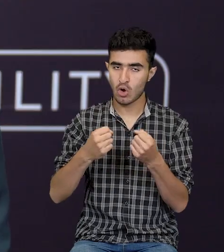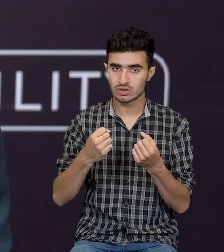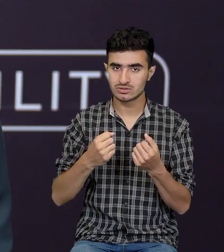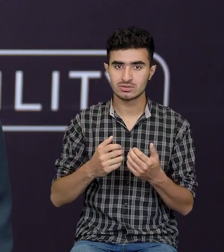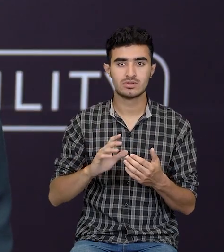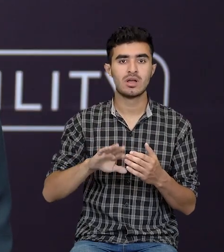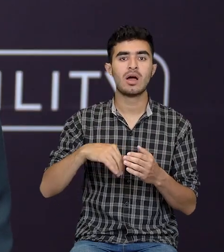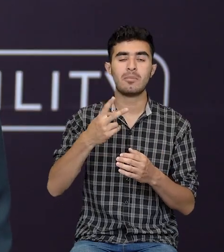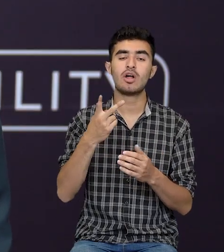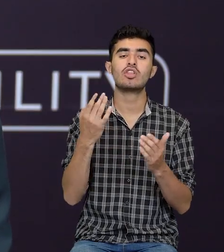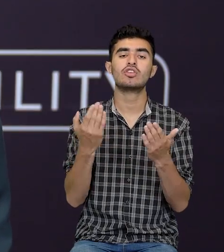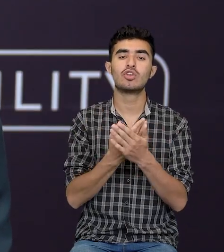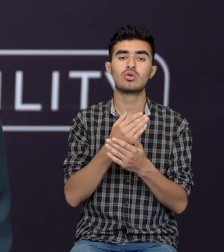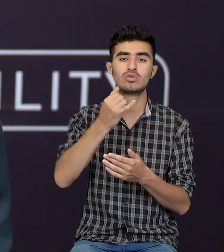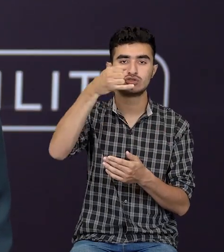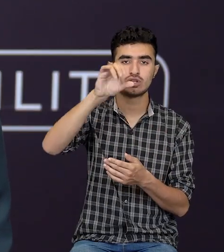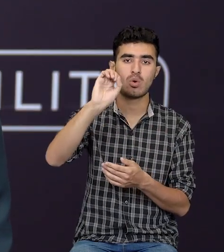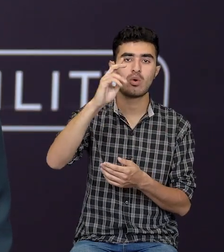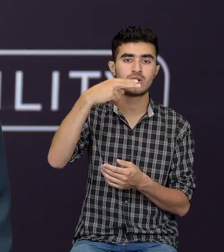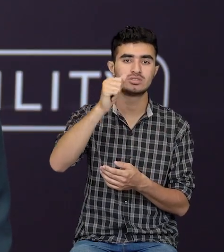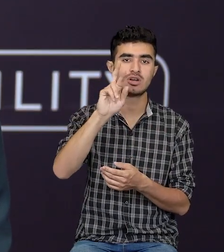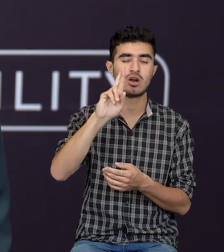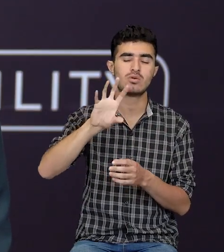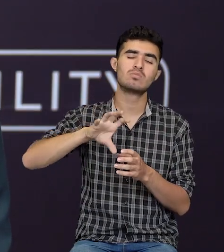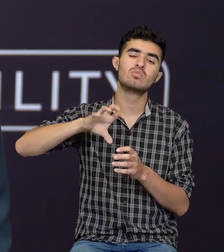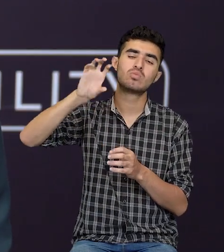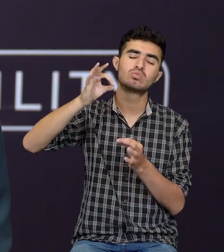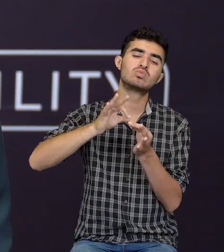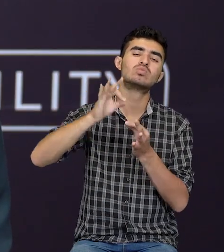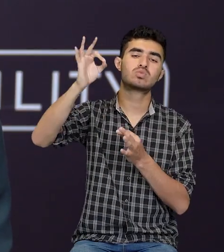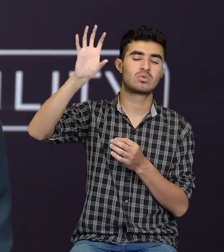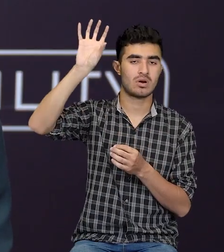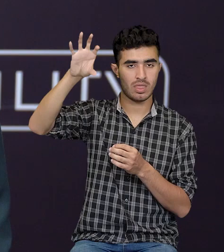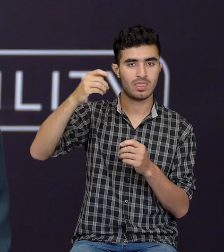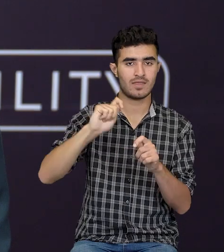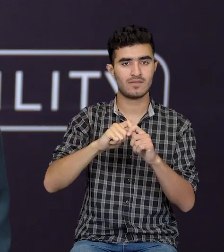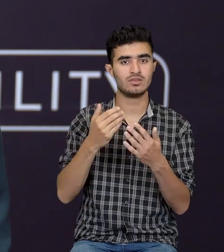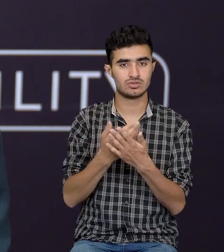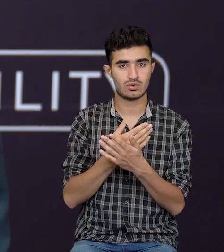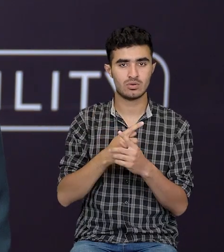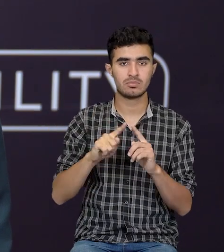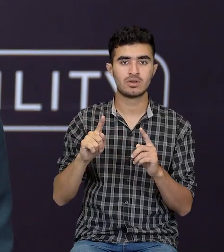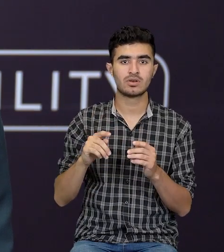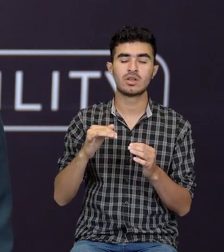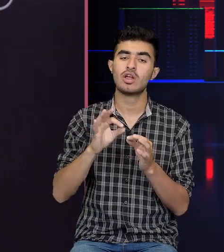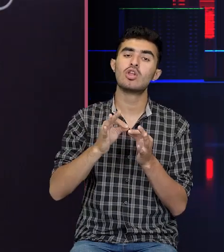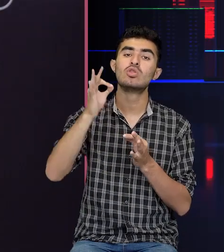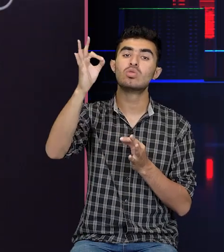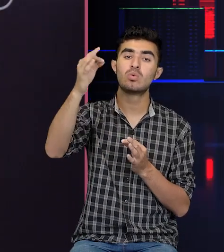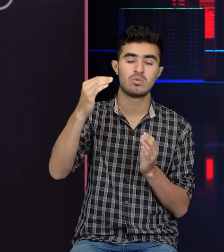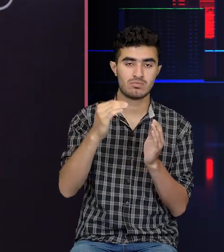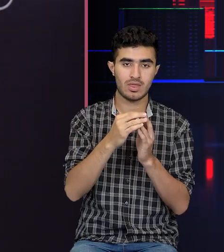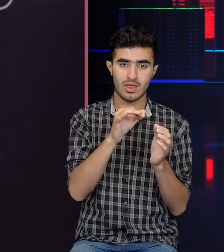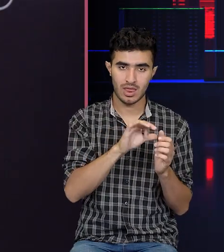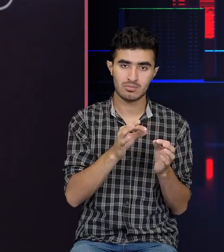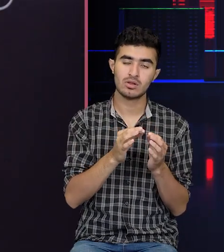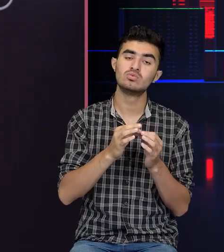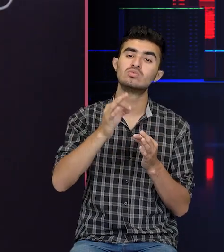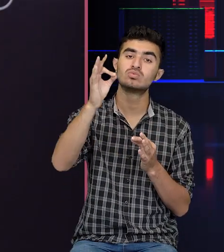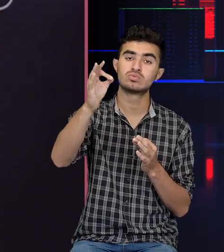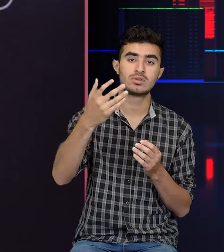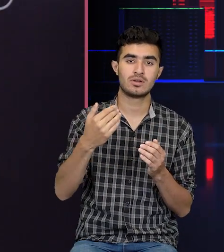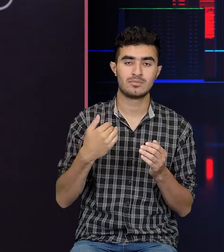वो नींद भी नहीं पूरी होती थी। तो फिर पापा ने फैसला किया कि अब क्लब बहुत दूर हो गया जौहर टाउन में, तो आप रहने दो। तो उन्होंने फिर